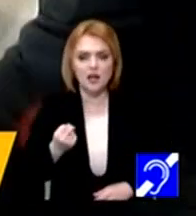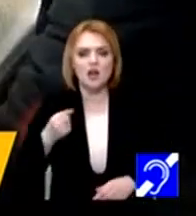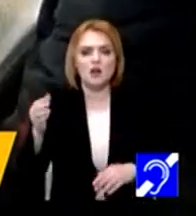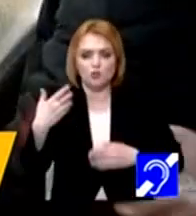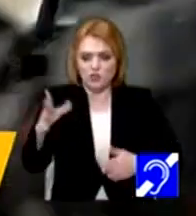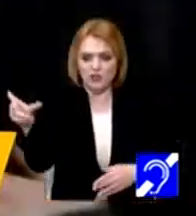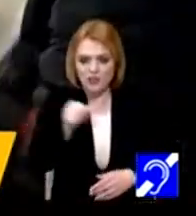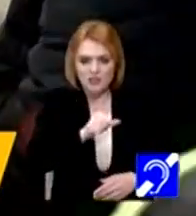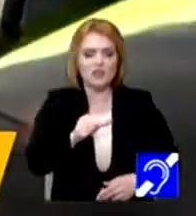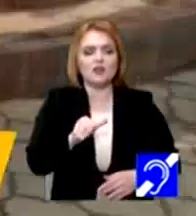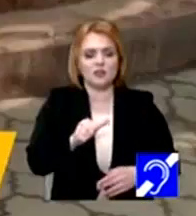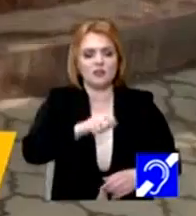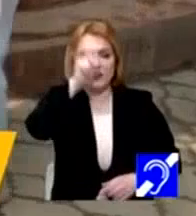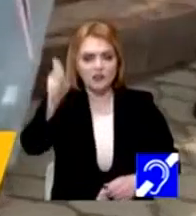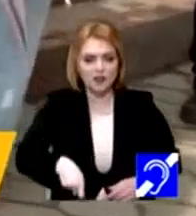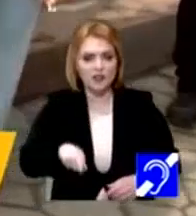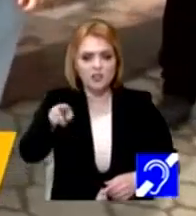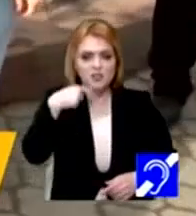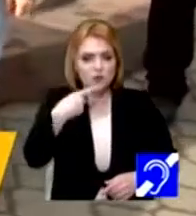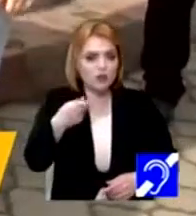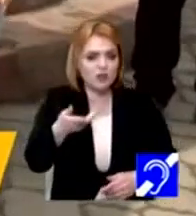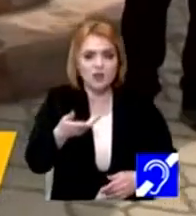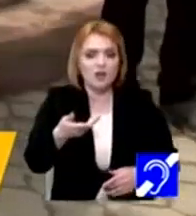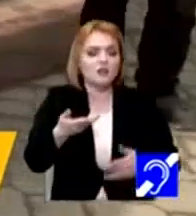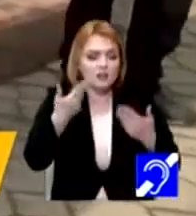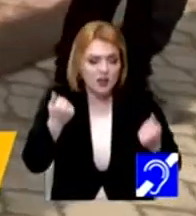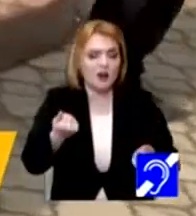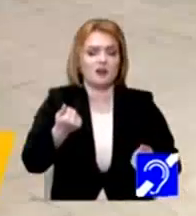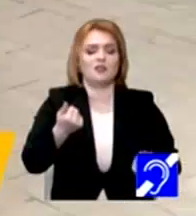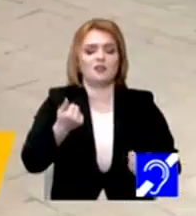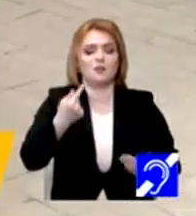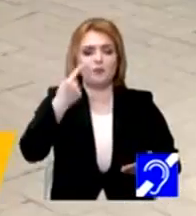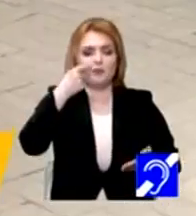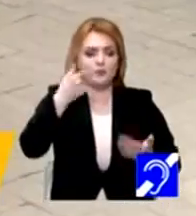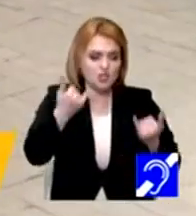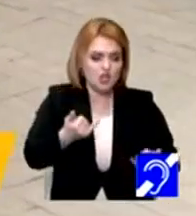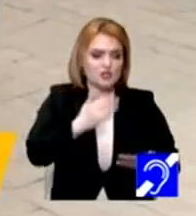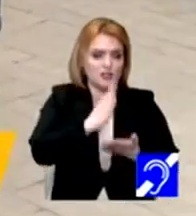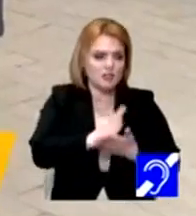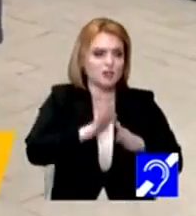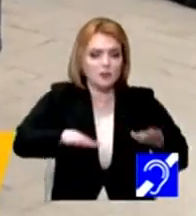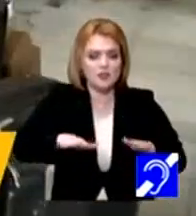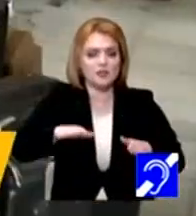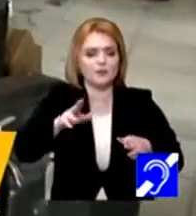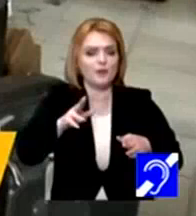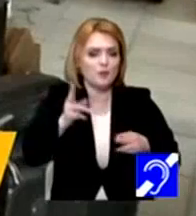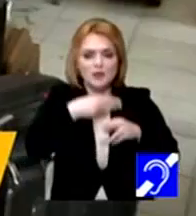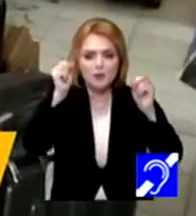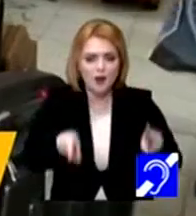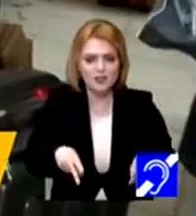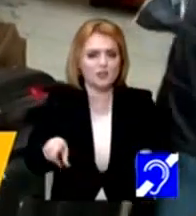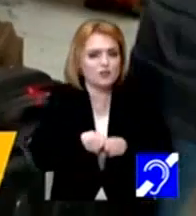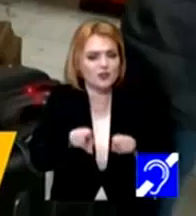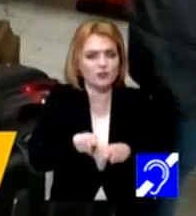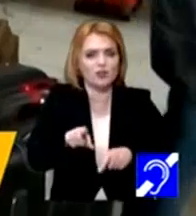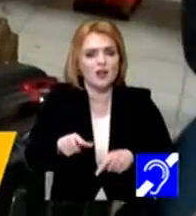de război, oamenii spun că, deși au ajuns în locuri sigure, îi macină incertitudinea în privința zilei de mâine. I-au lăsat în urmă pe cei